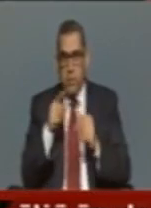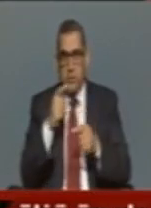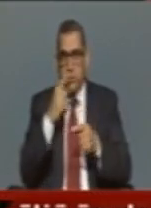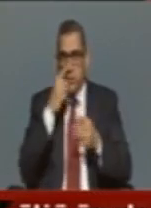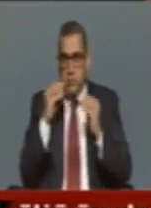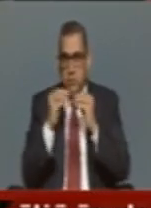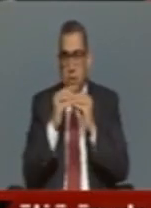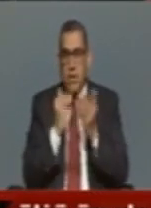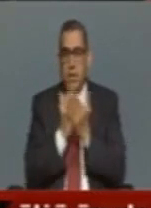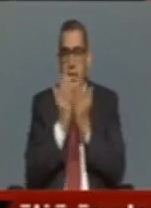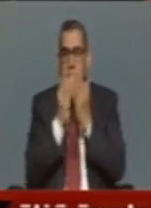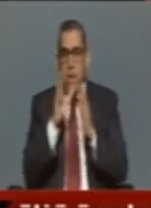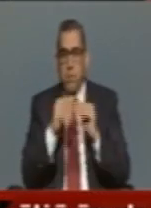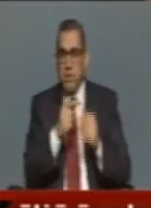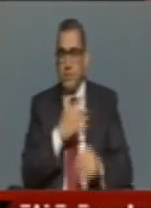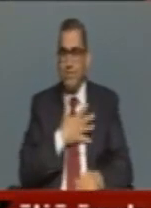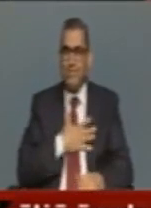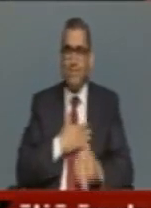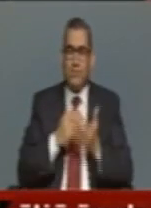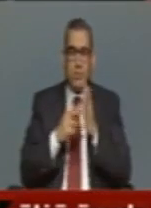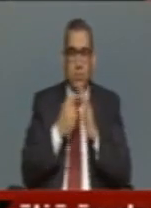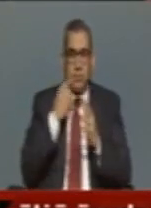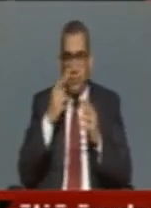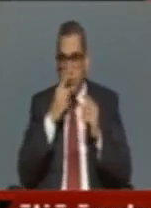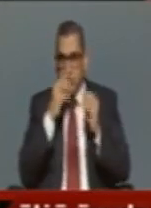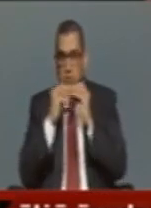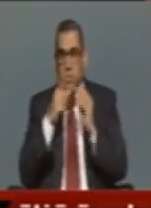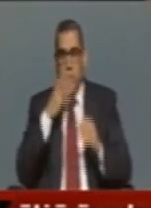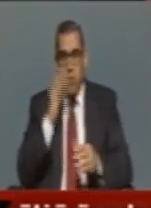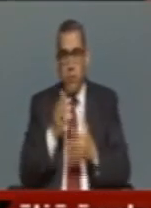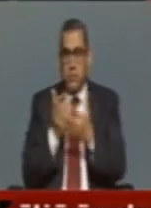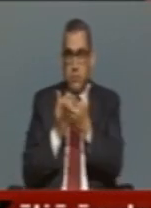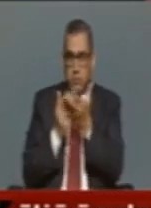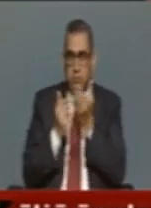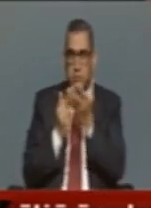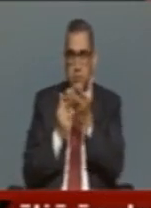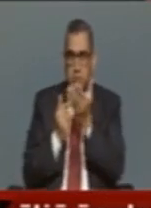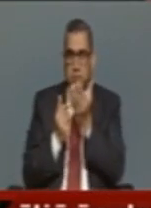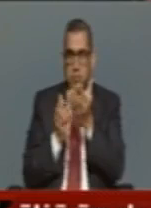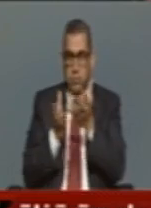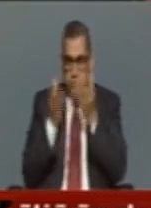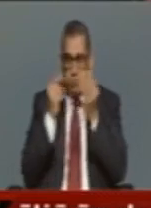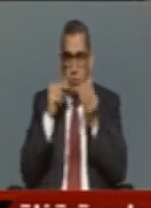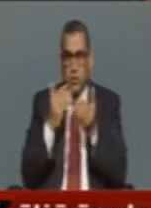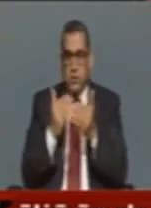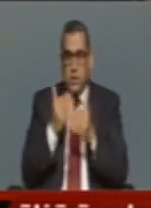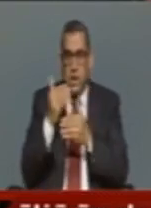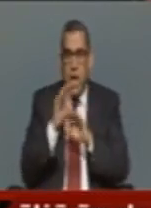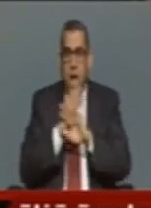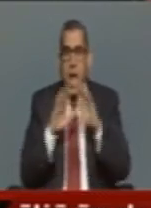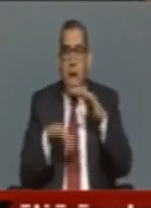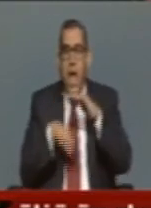ازاي؟ ايوه. وعنده استعداد يقبل يجرب. أيوة. لغاية فين؟ أيوة. ويتحمل يا دكتور مصطفى لغاية